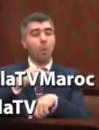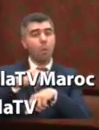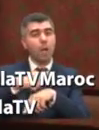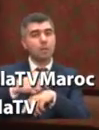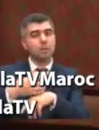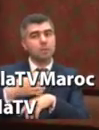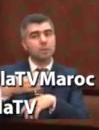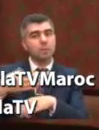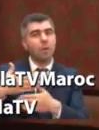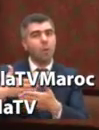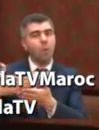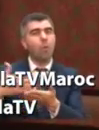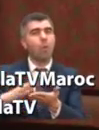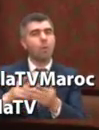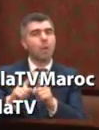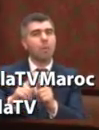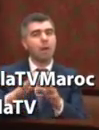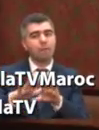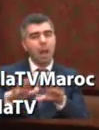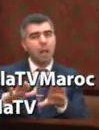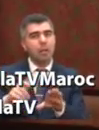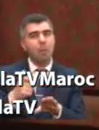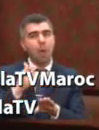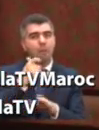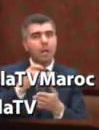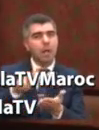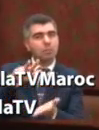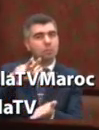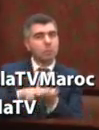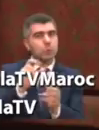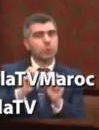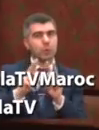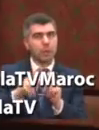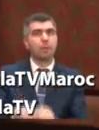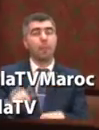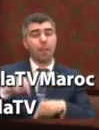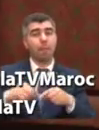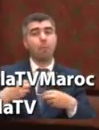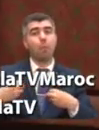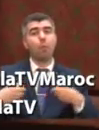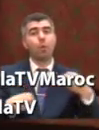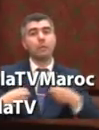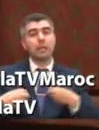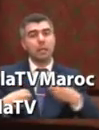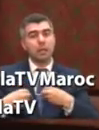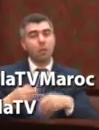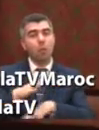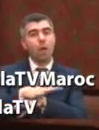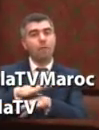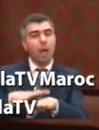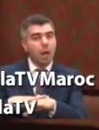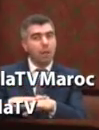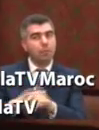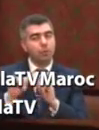باش الناس يمكن لها تملك هذه الأراضي. والآن راه مع المديريات الجهوية والسادة العمال اللي هما مهتمين بهذا